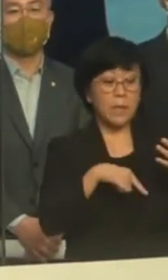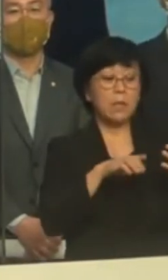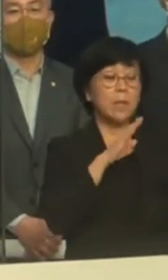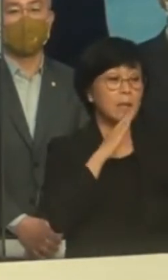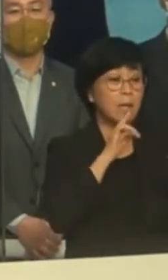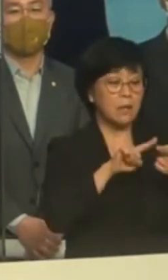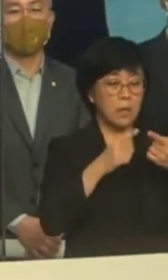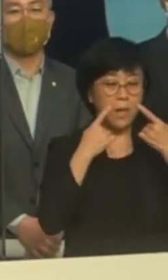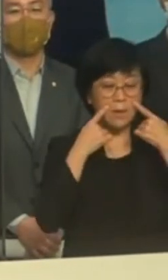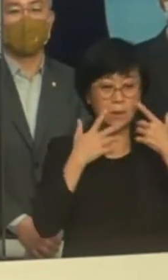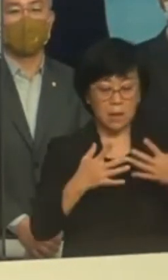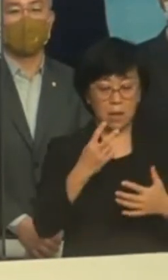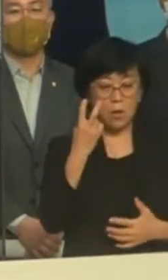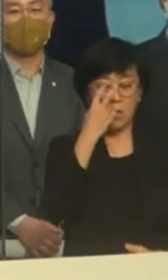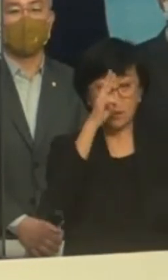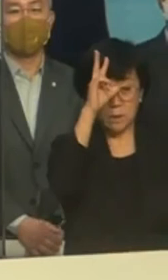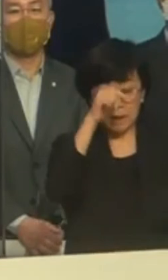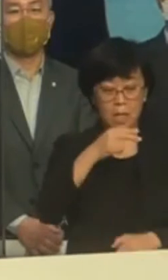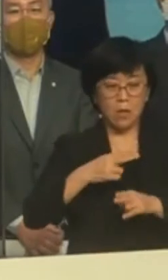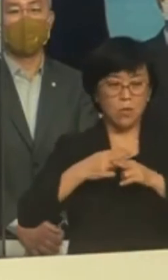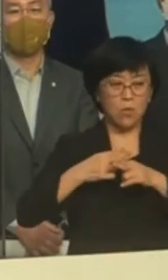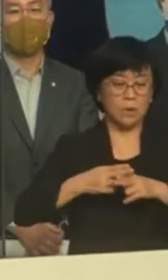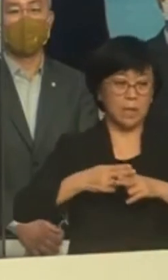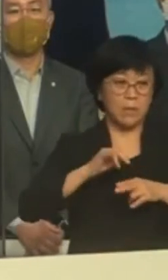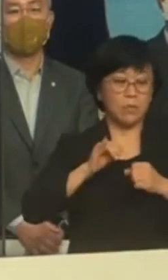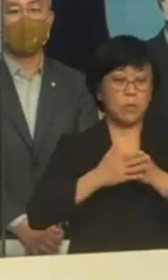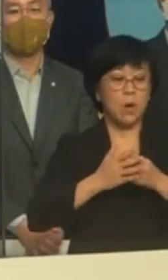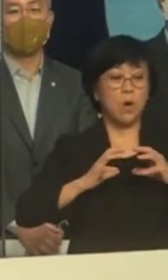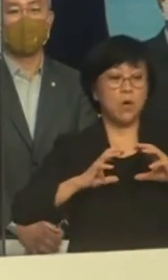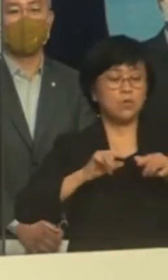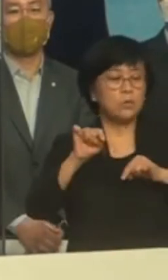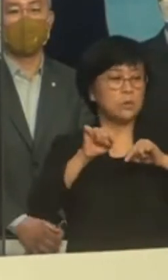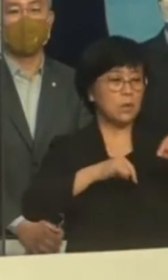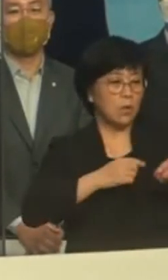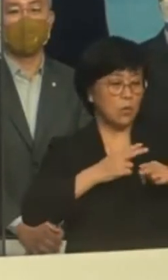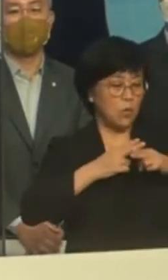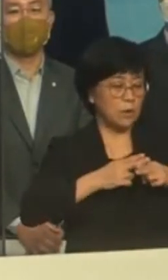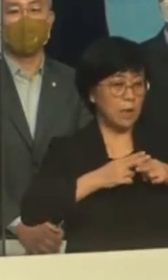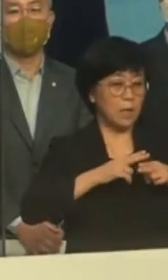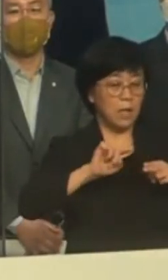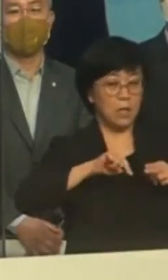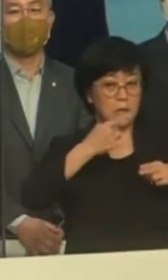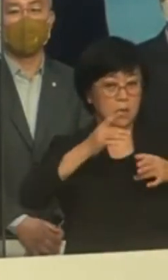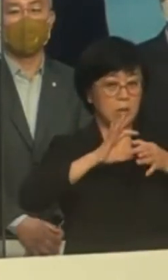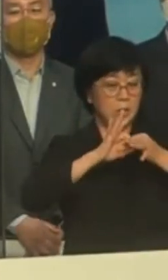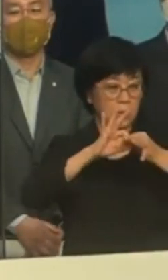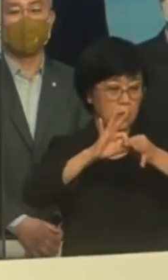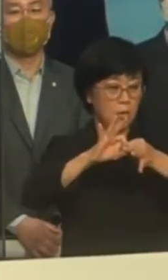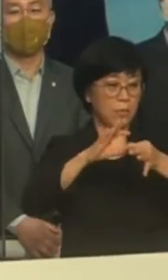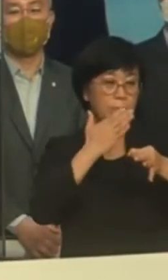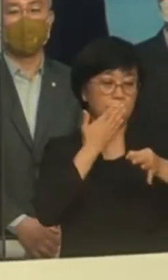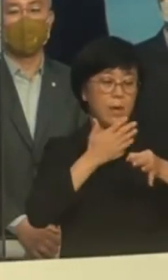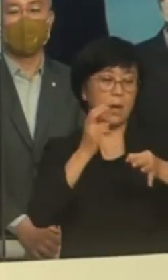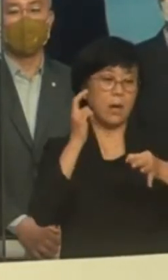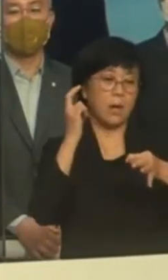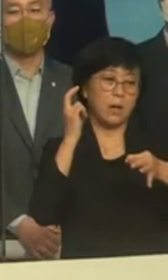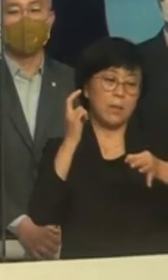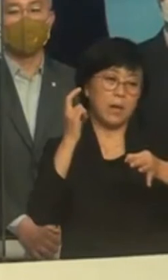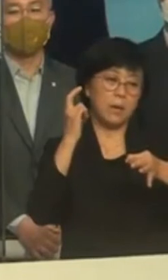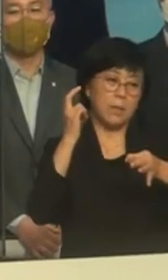농단으로 어쩌면 국정농단 시즌2의 판도라 상자가